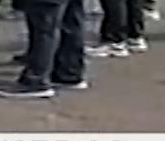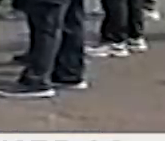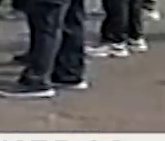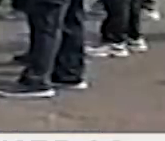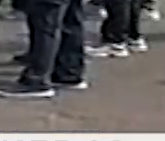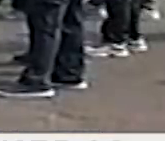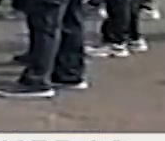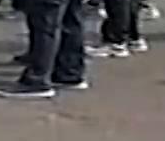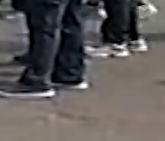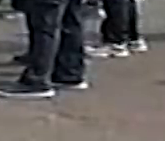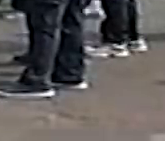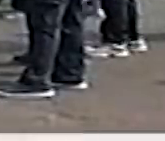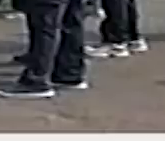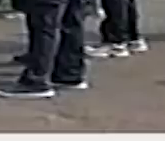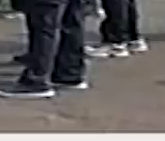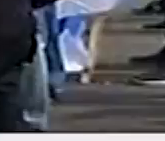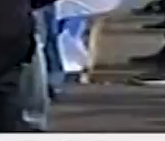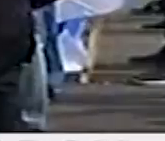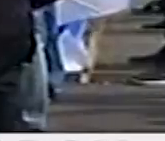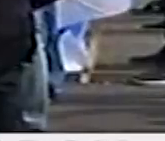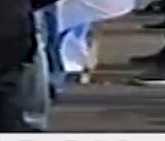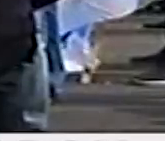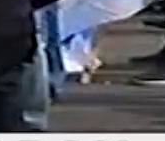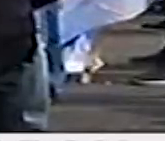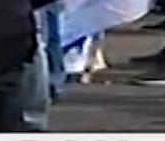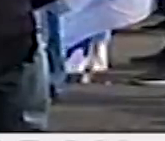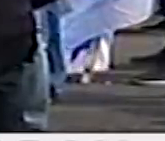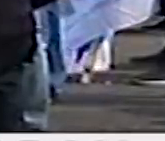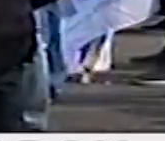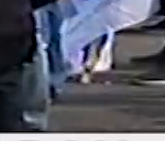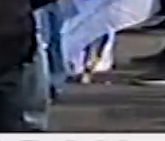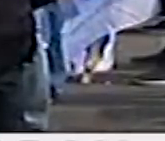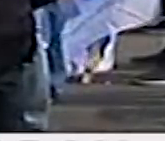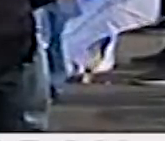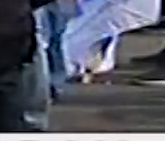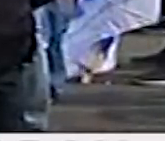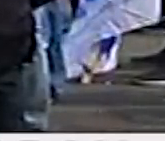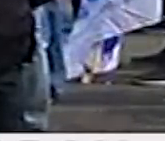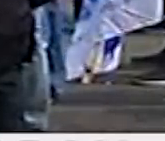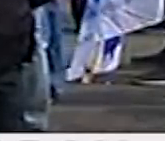masih diterapkan oleh para demonstran. Namun aturan jaga jarak masih sulit untuk ditaati.